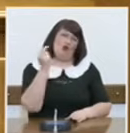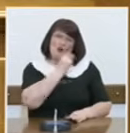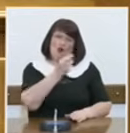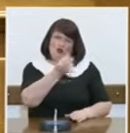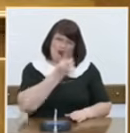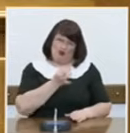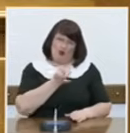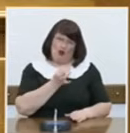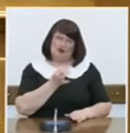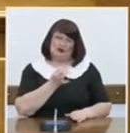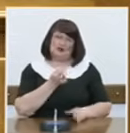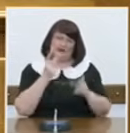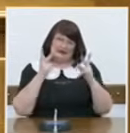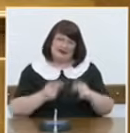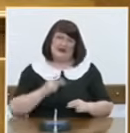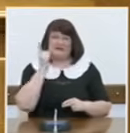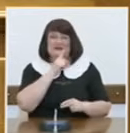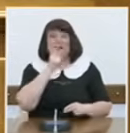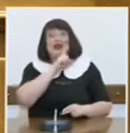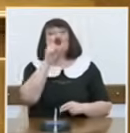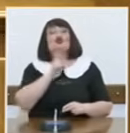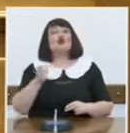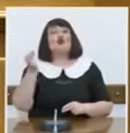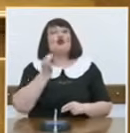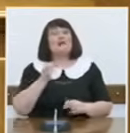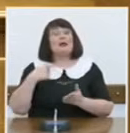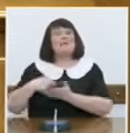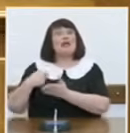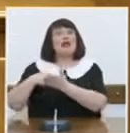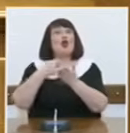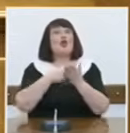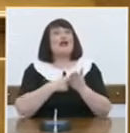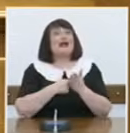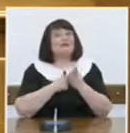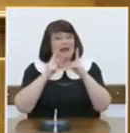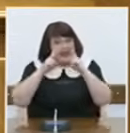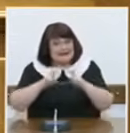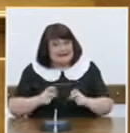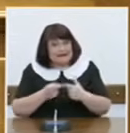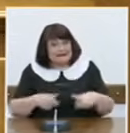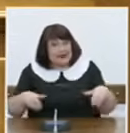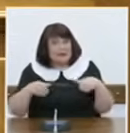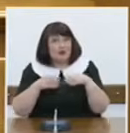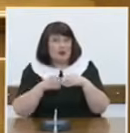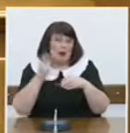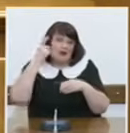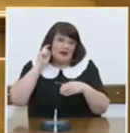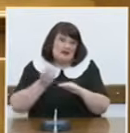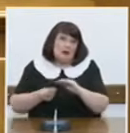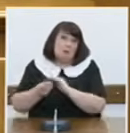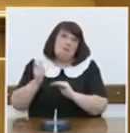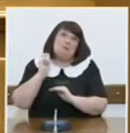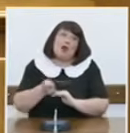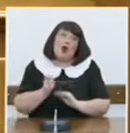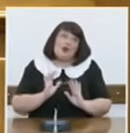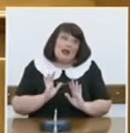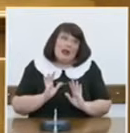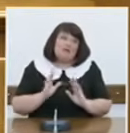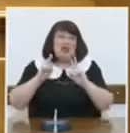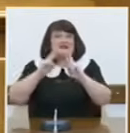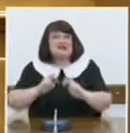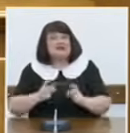άκουσα τον κ. Κωνσταντοπούλου να λέει ότι κάποιοι πληρώθηκαν τότε. Εγώ δεν ξέρω αν πληρώθηκαν. Ξέρω όμως ότι προτείνανε εξεταστική